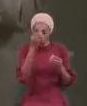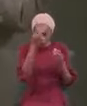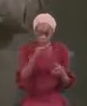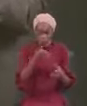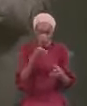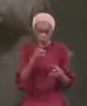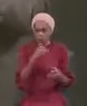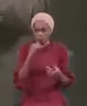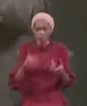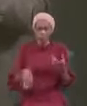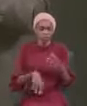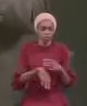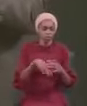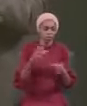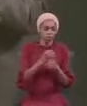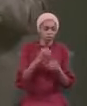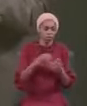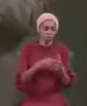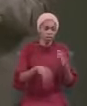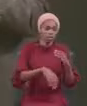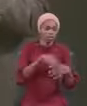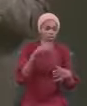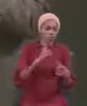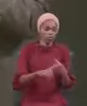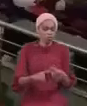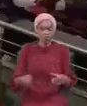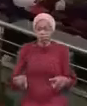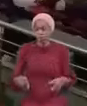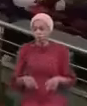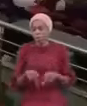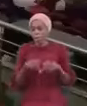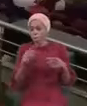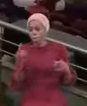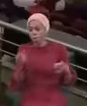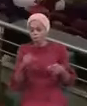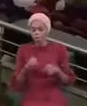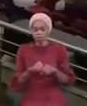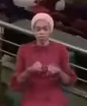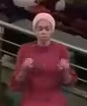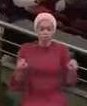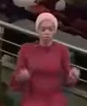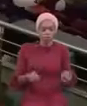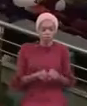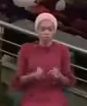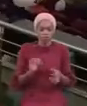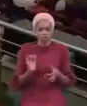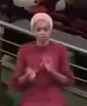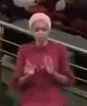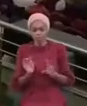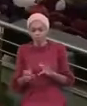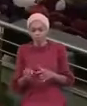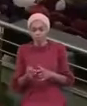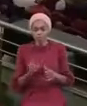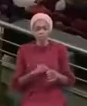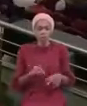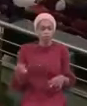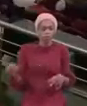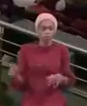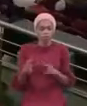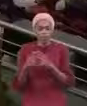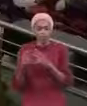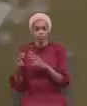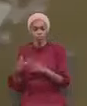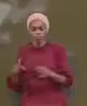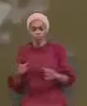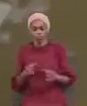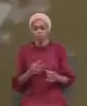pass dans le V il dit là où vous êtes apporter à la Maison du Trésor toutes les dîmes afin qu'il y ait de la